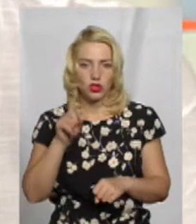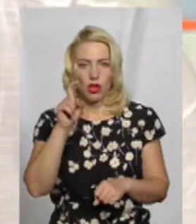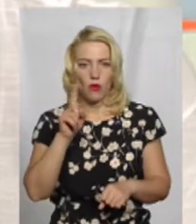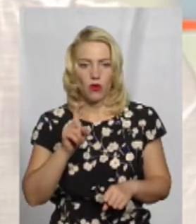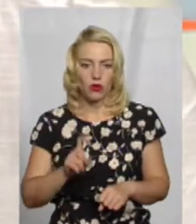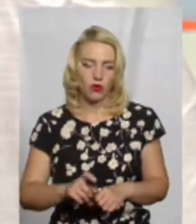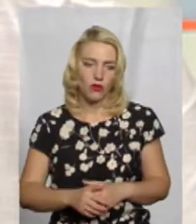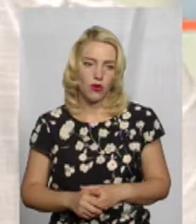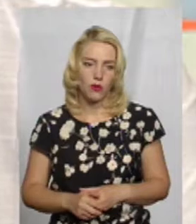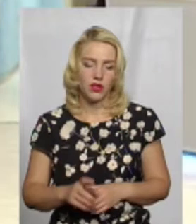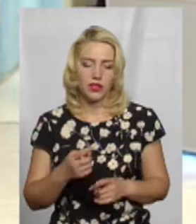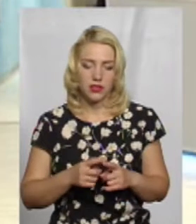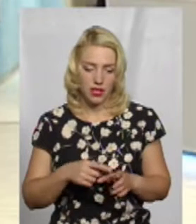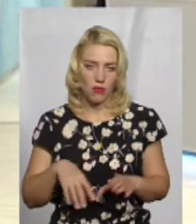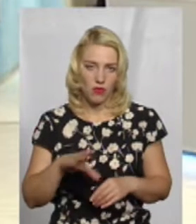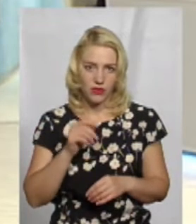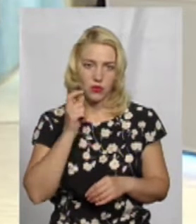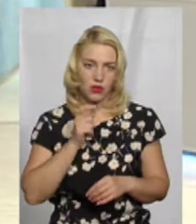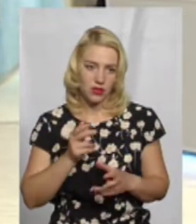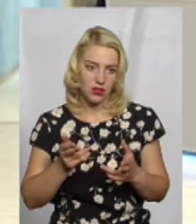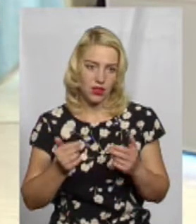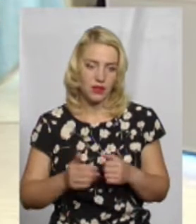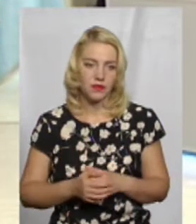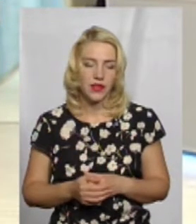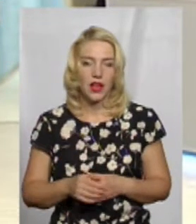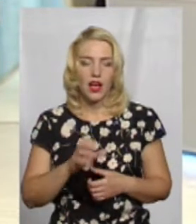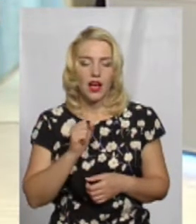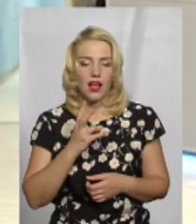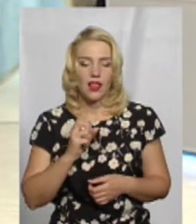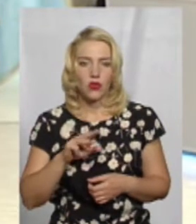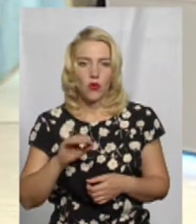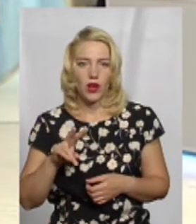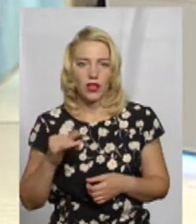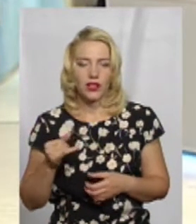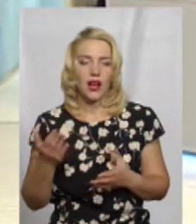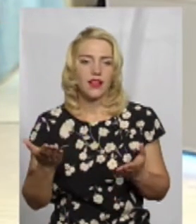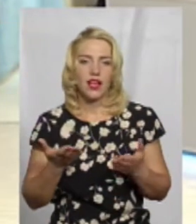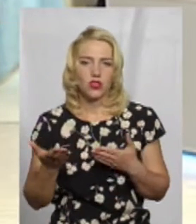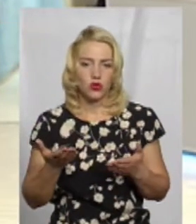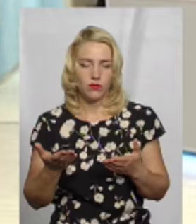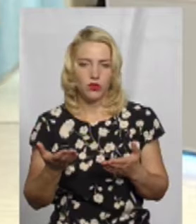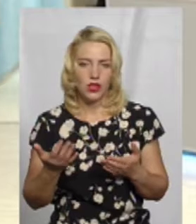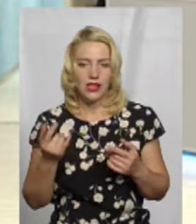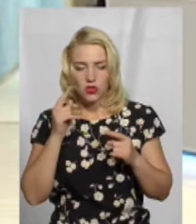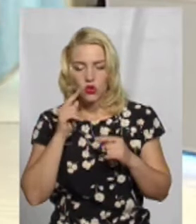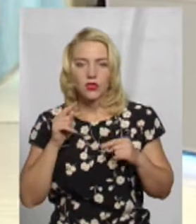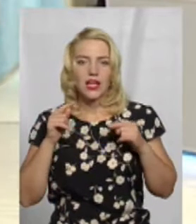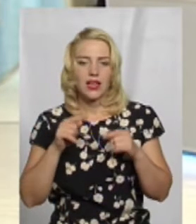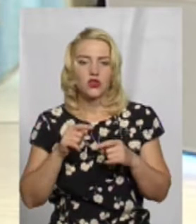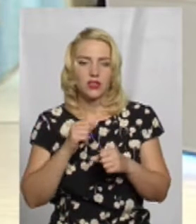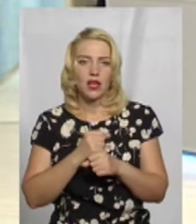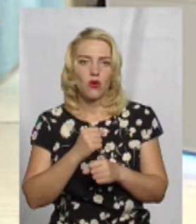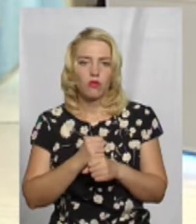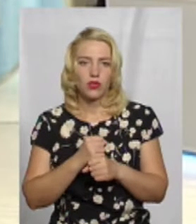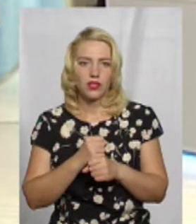опорно-рухового апарату. Це по всій Україні, так? По всій Україні. Пане Анатолію, а на чому зосереджується